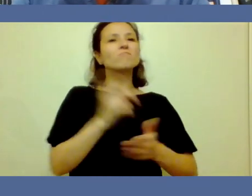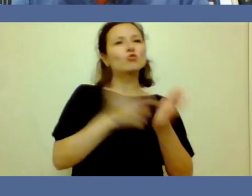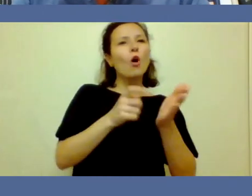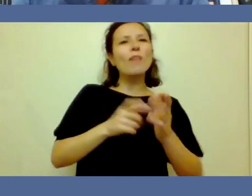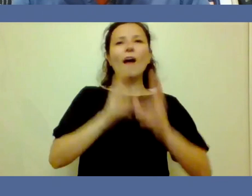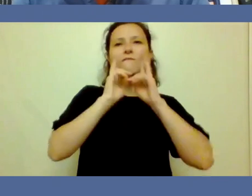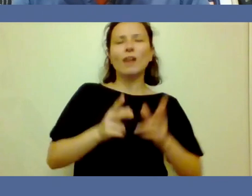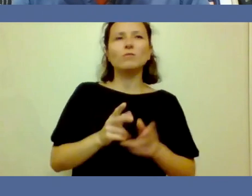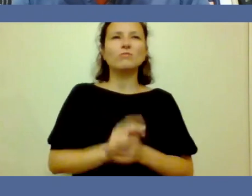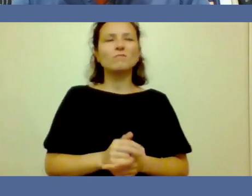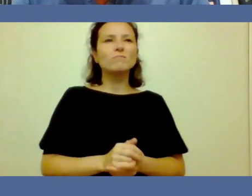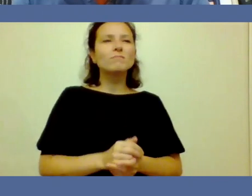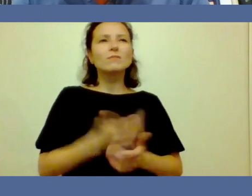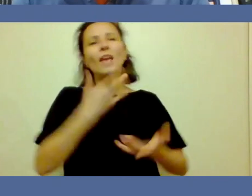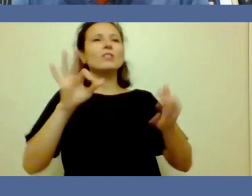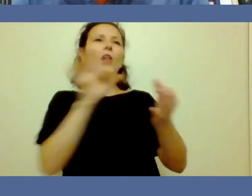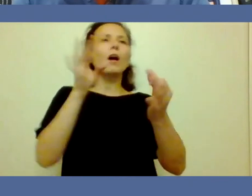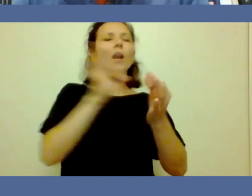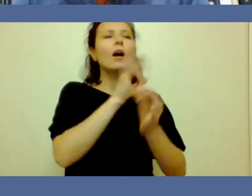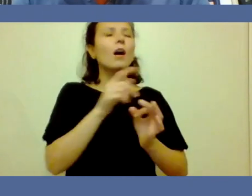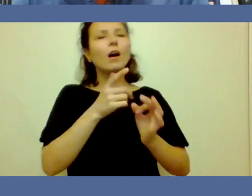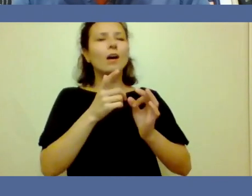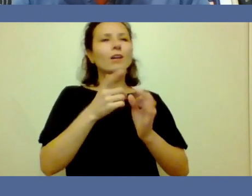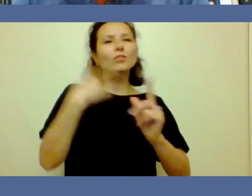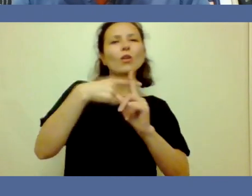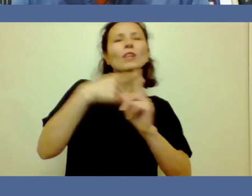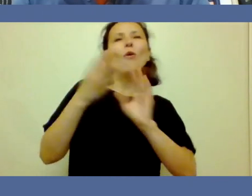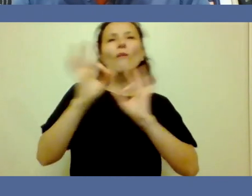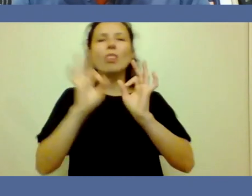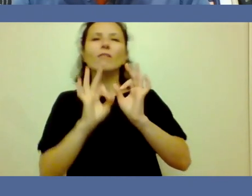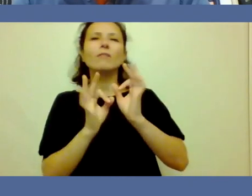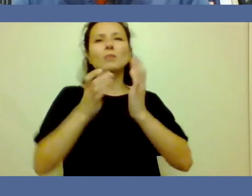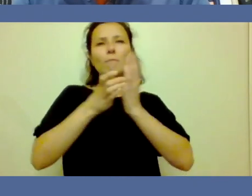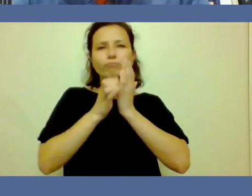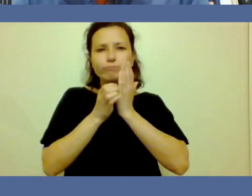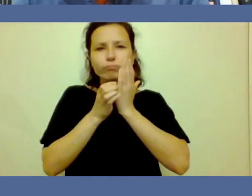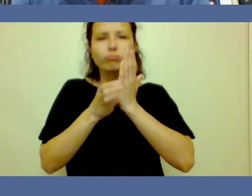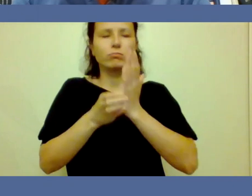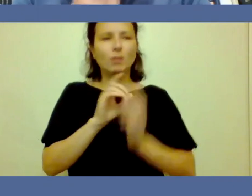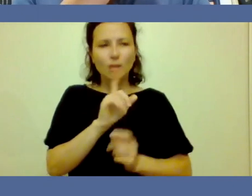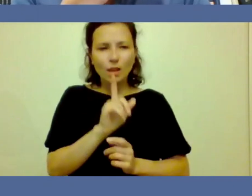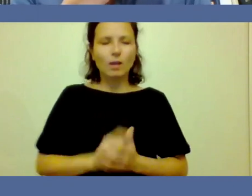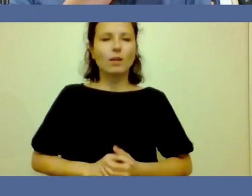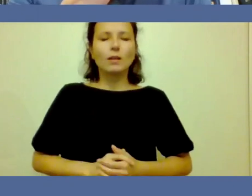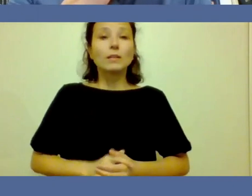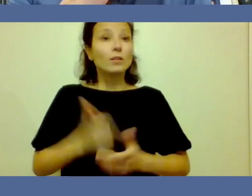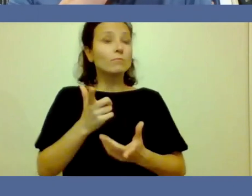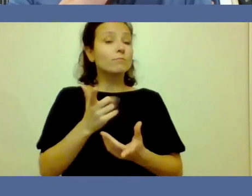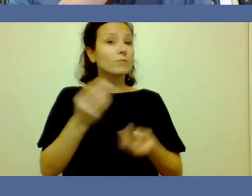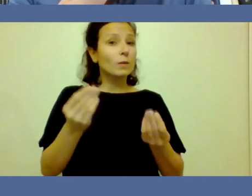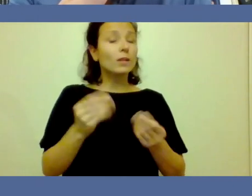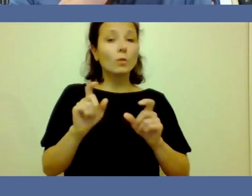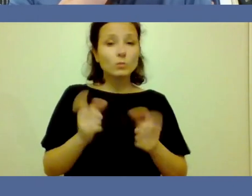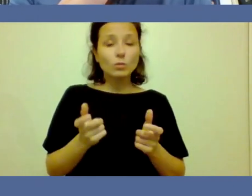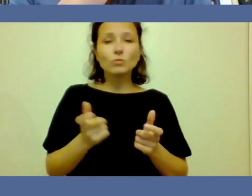jakimiś takimi elementami słabszymi. To jest po prostu mocna jednostka i paradoksalnie, wie pan, to jest niesamowite, że bardzo